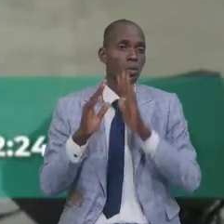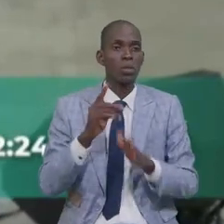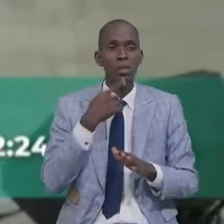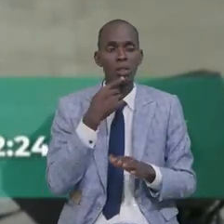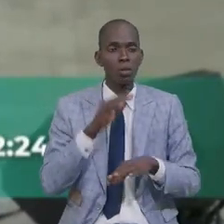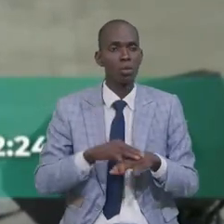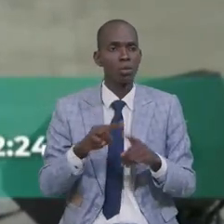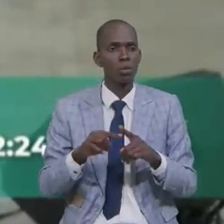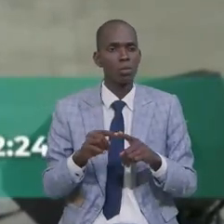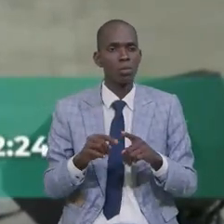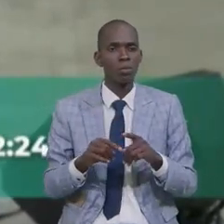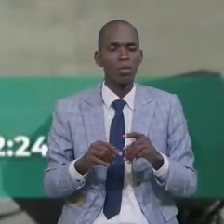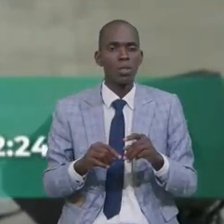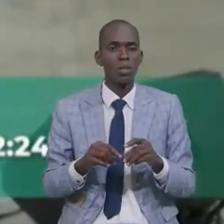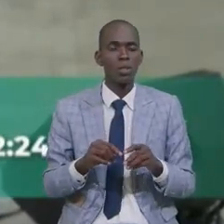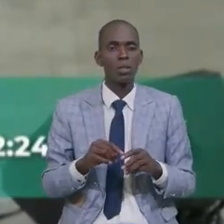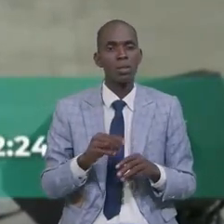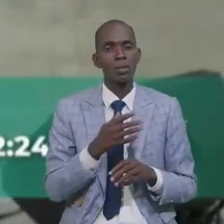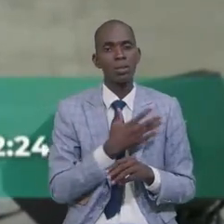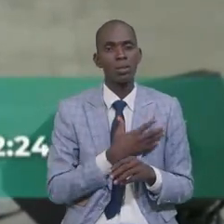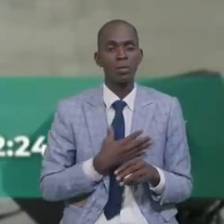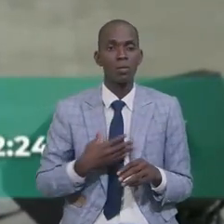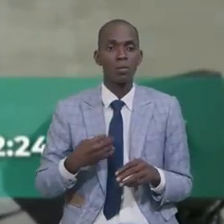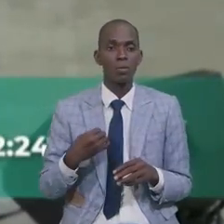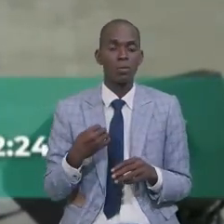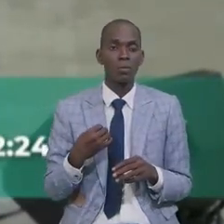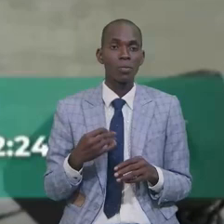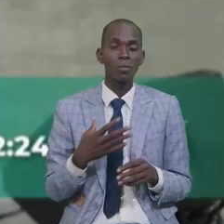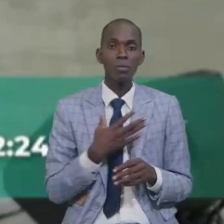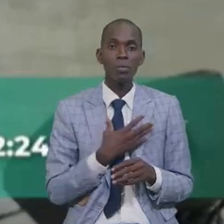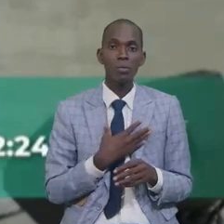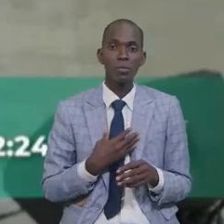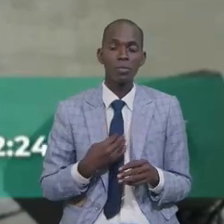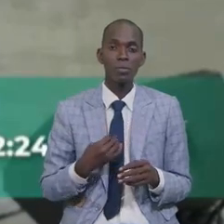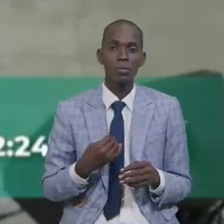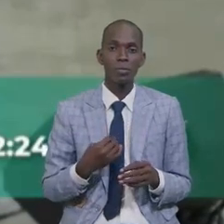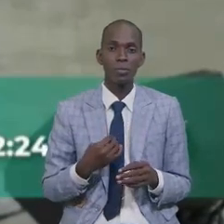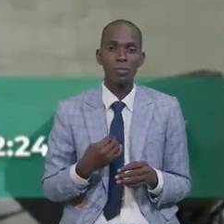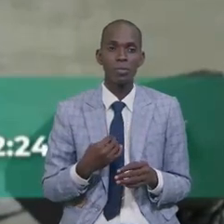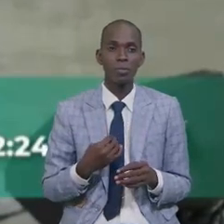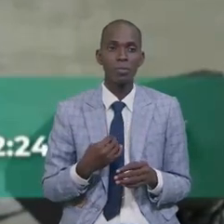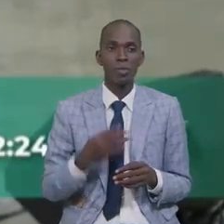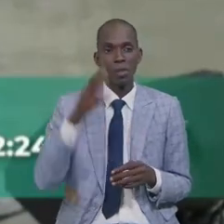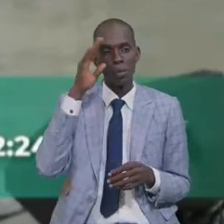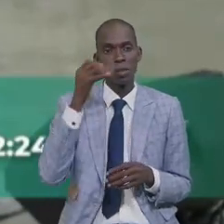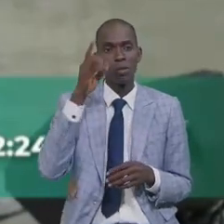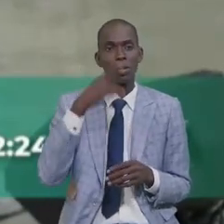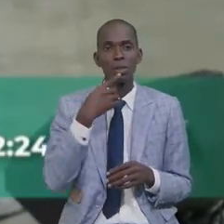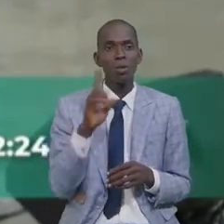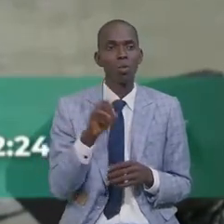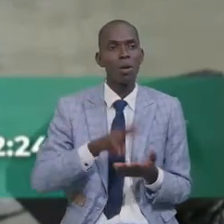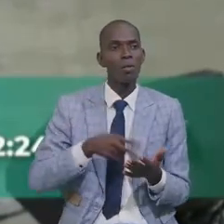Alors Élisée coupa un morceau de bois et le jeta à la même place et